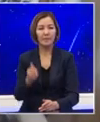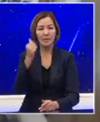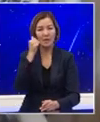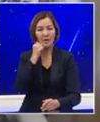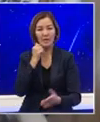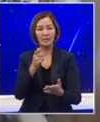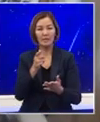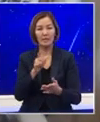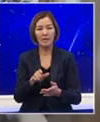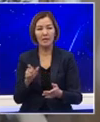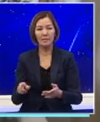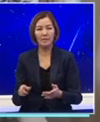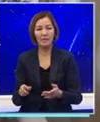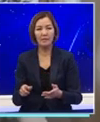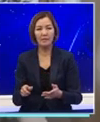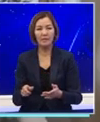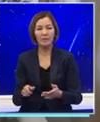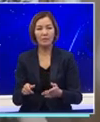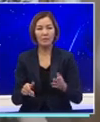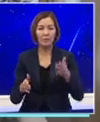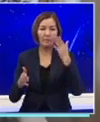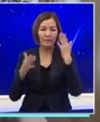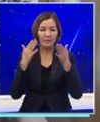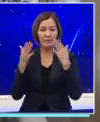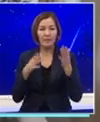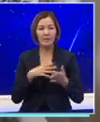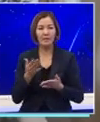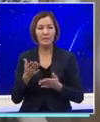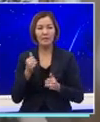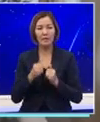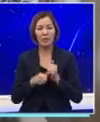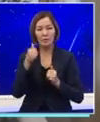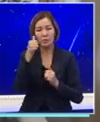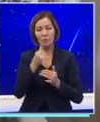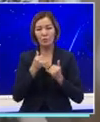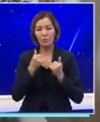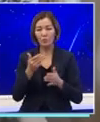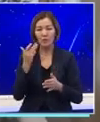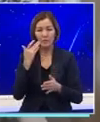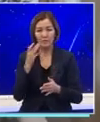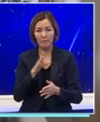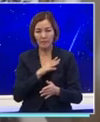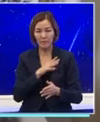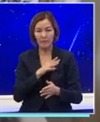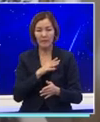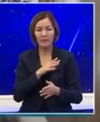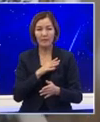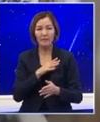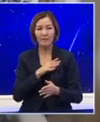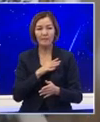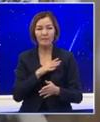Қарттардың кішкене көңілді көтеріліп қалды, жыл сайын құрметтеп отырады. Оның